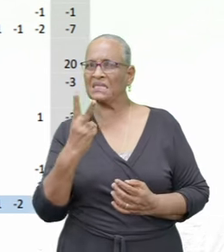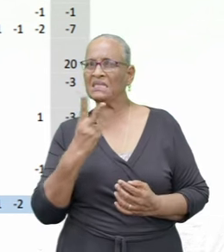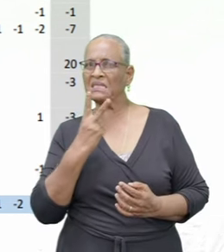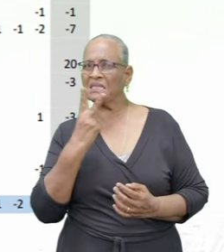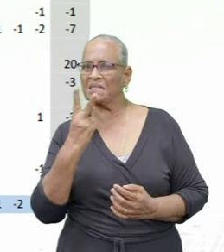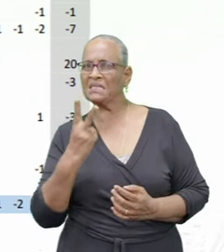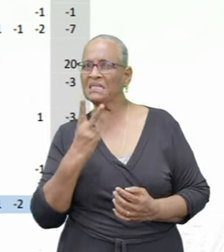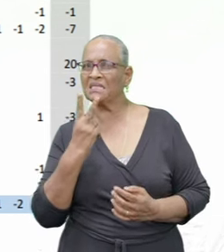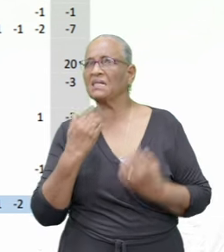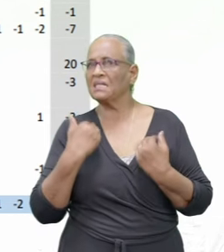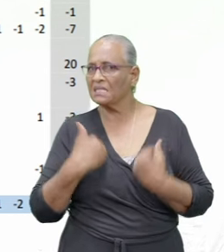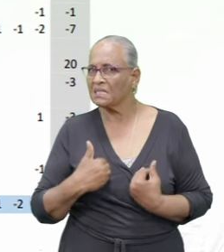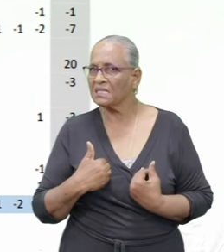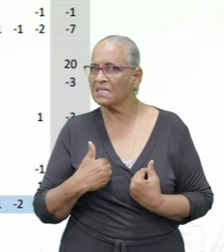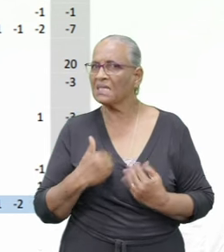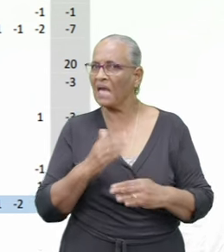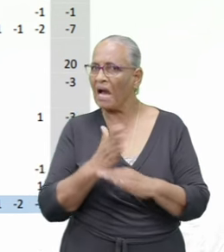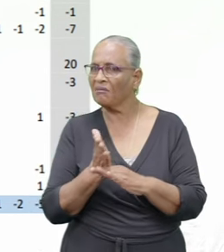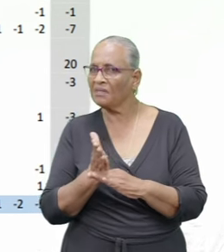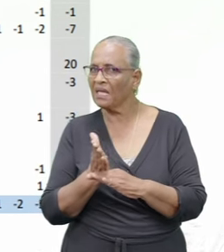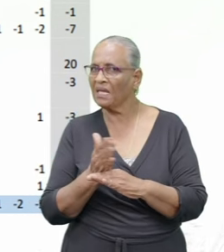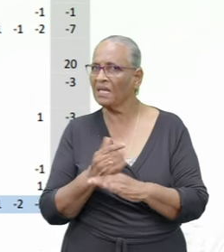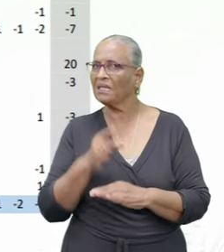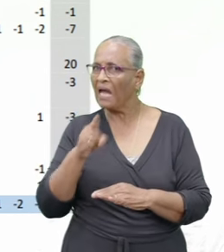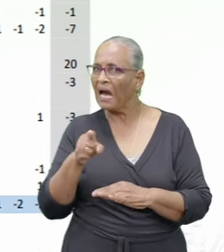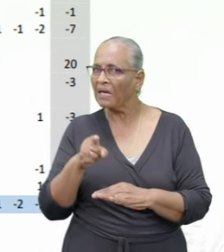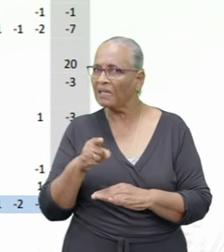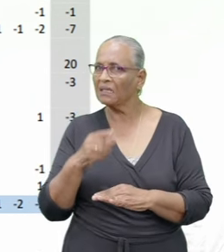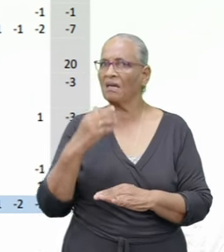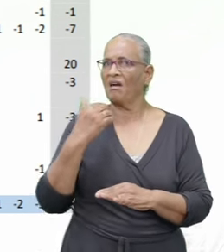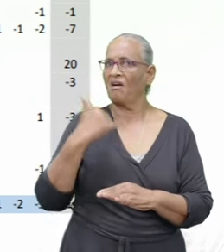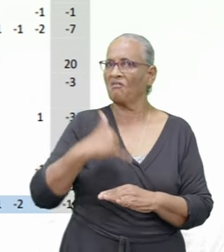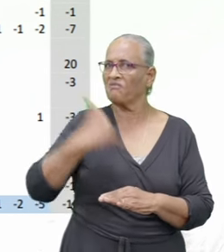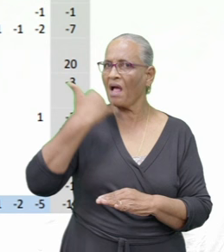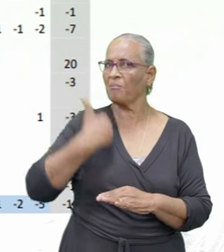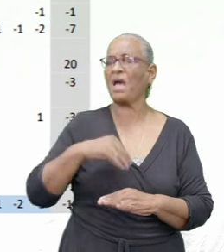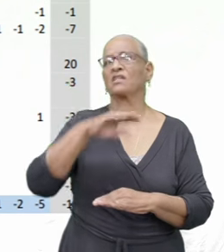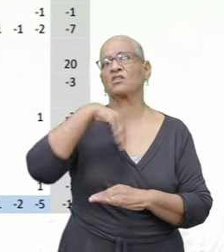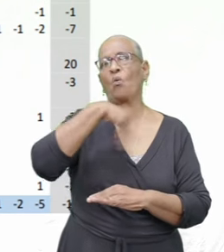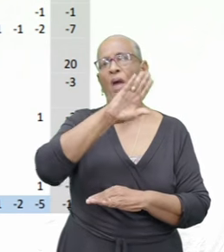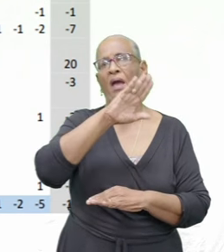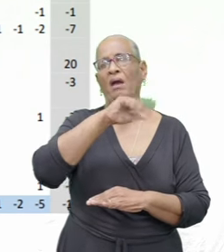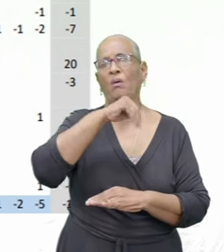een behoorlijk vertrek met de nodige consequenties. En daarom dat ik zeg in